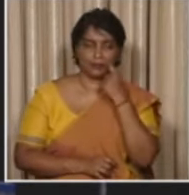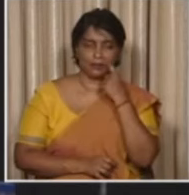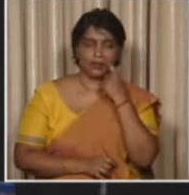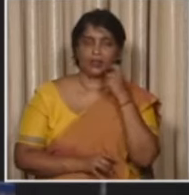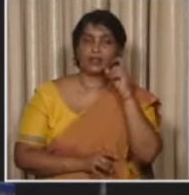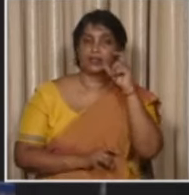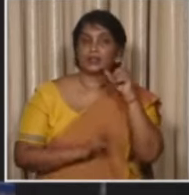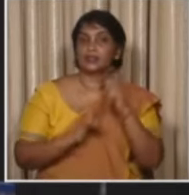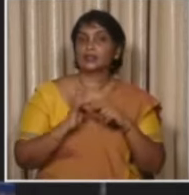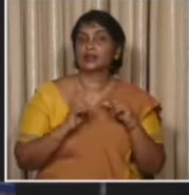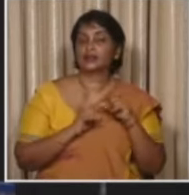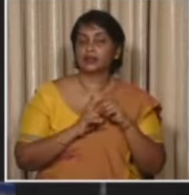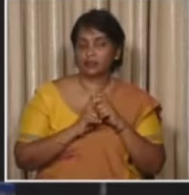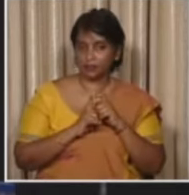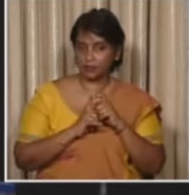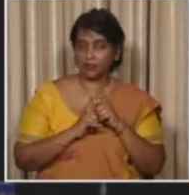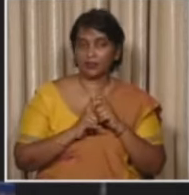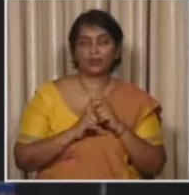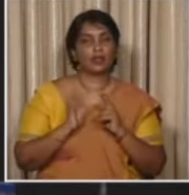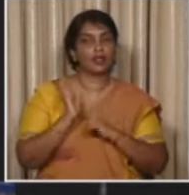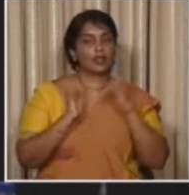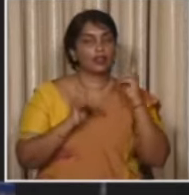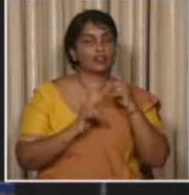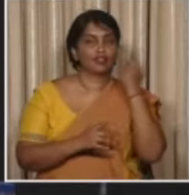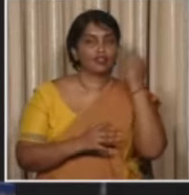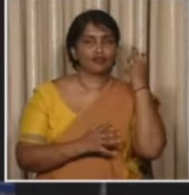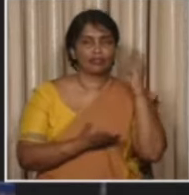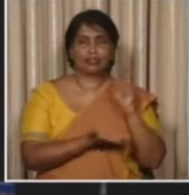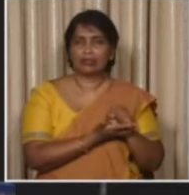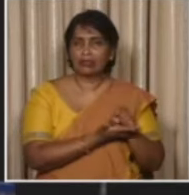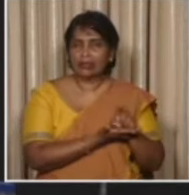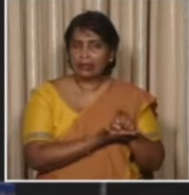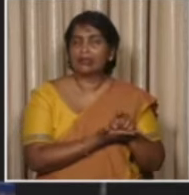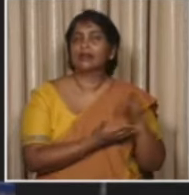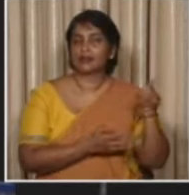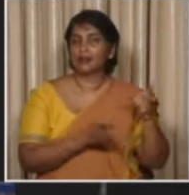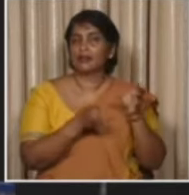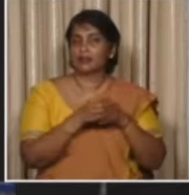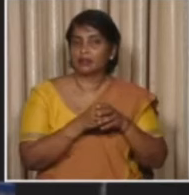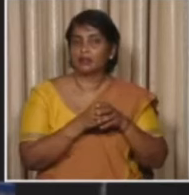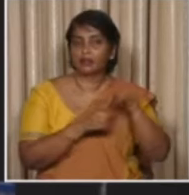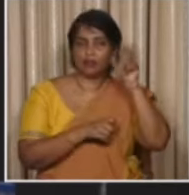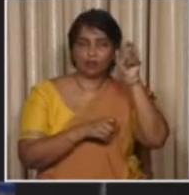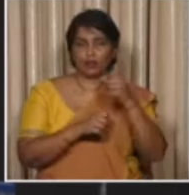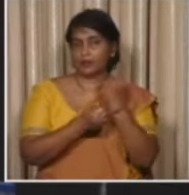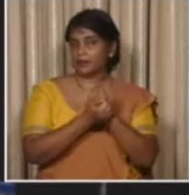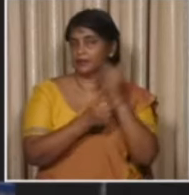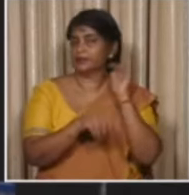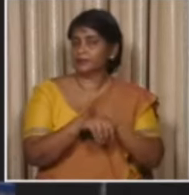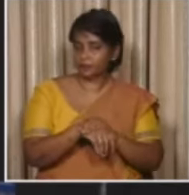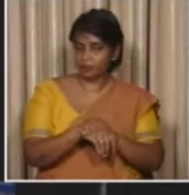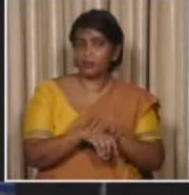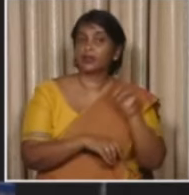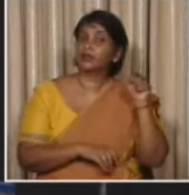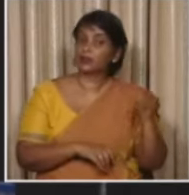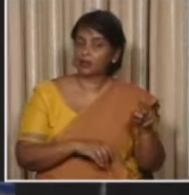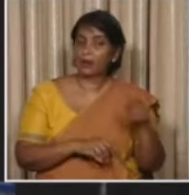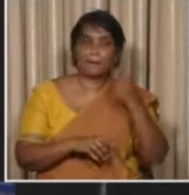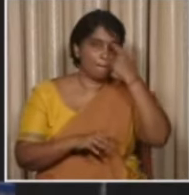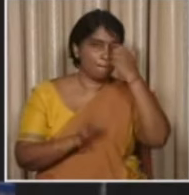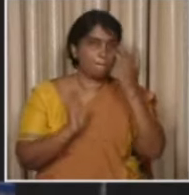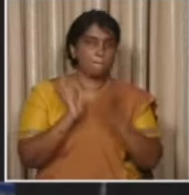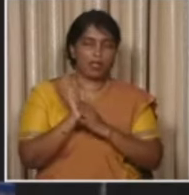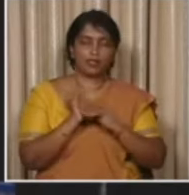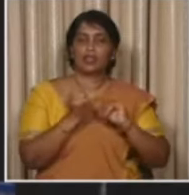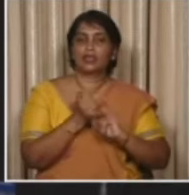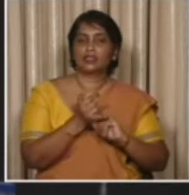එක ජාතික තෞහික් ජමාත් සංවිධානයේ නියෝජිතයෙක්ව අත්අඩංගුවට ගන්නවා. එයා තමයි මාතලේ සහරාන්, එහෙම